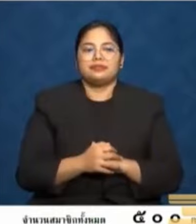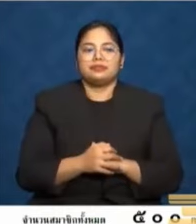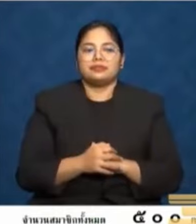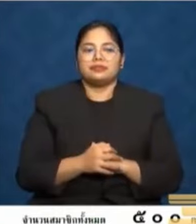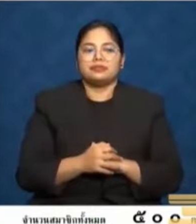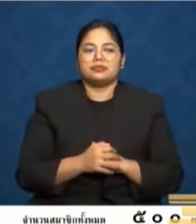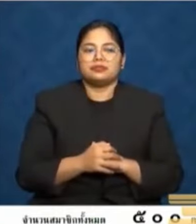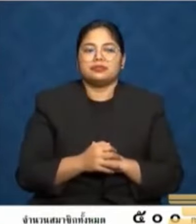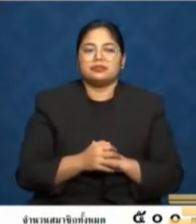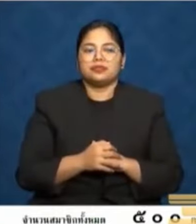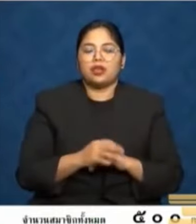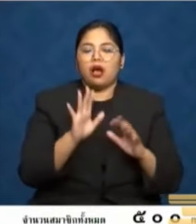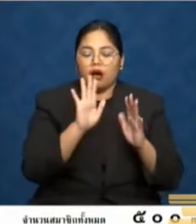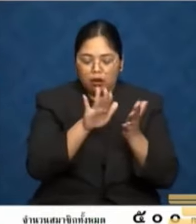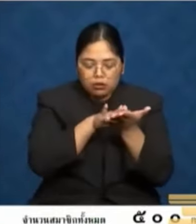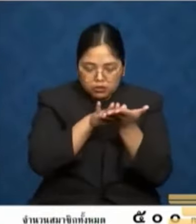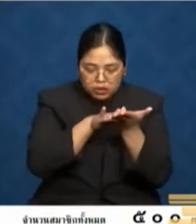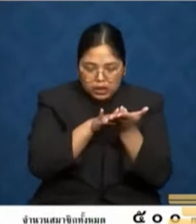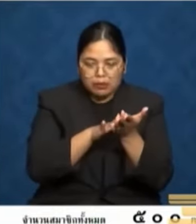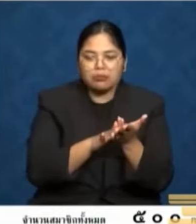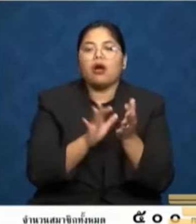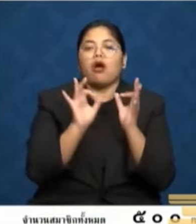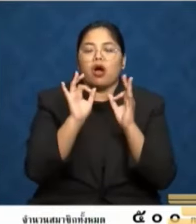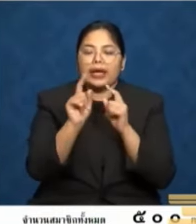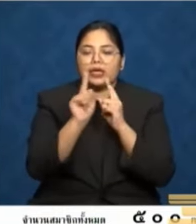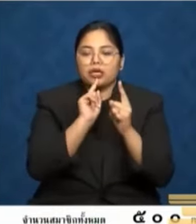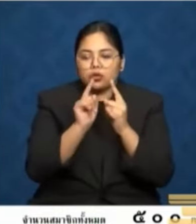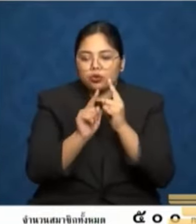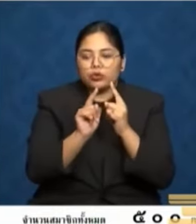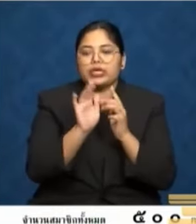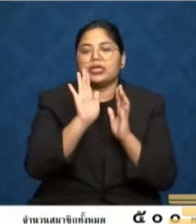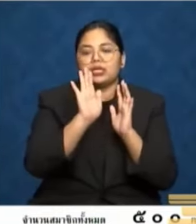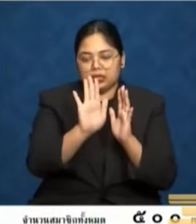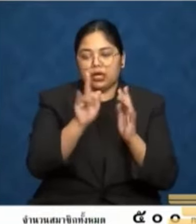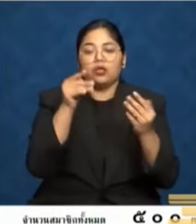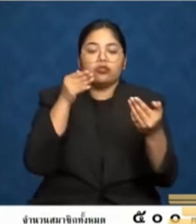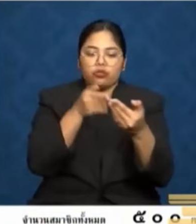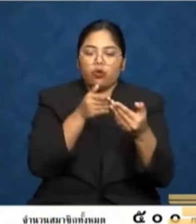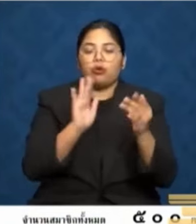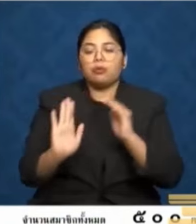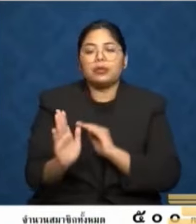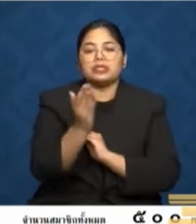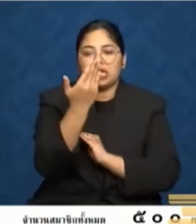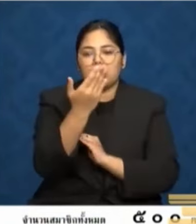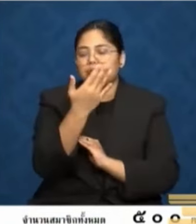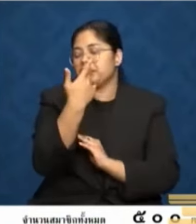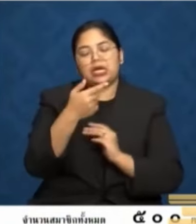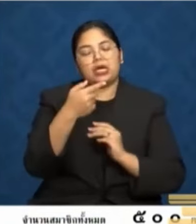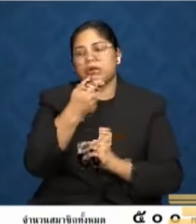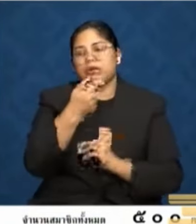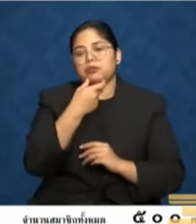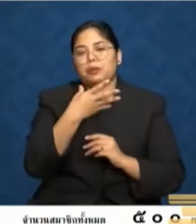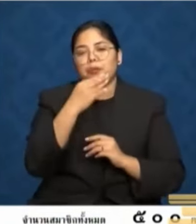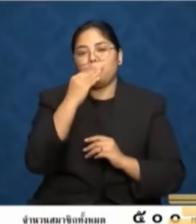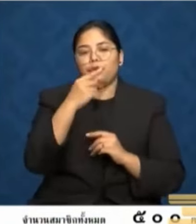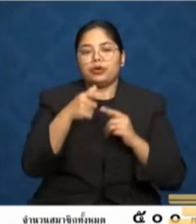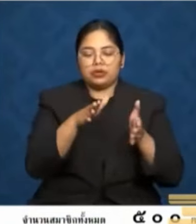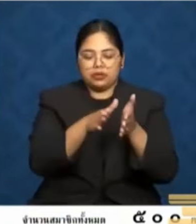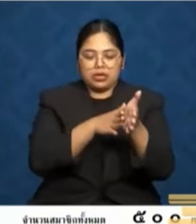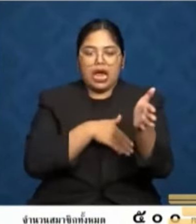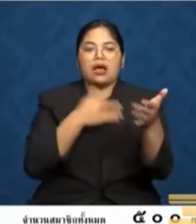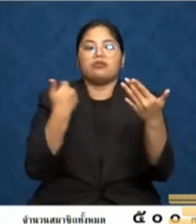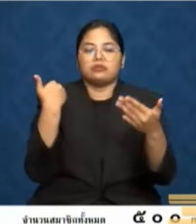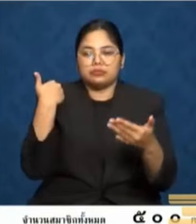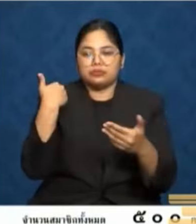ขออยู่ในเรื่องที่หาลือเมื่อเช้าเท่านั้นก่อนนะครับเพราะว่าถ้าไม่อย่างงั้นเราคุยกันยาวแน่ๆเพราะว่ามีหลายเรื่องนะ